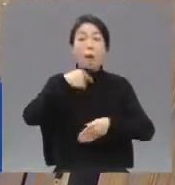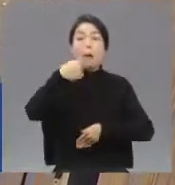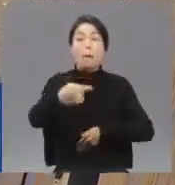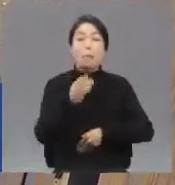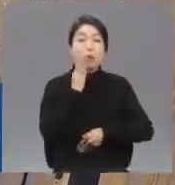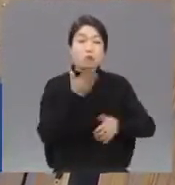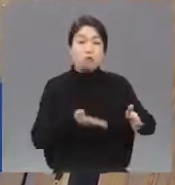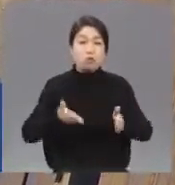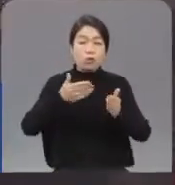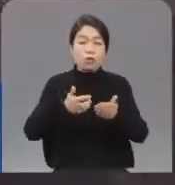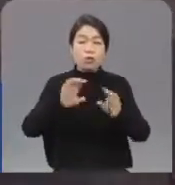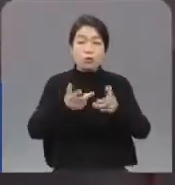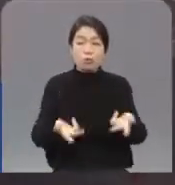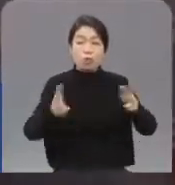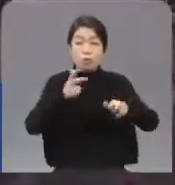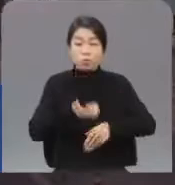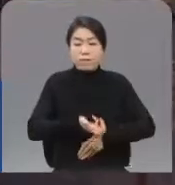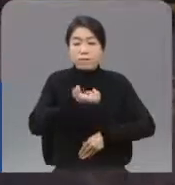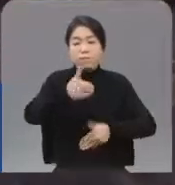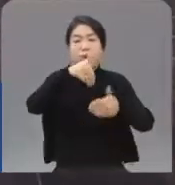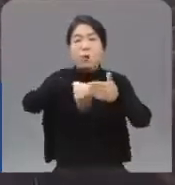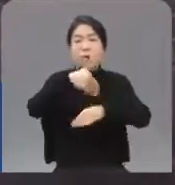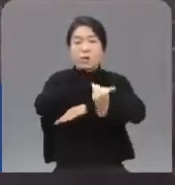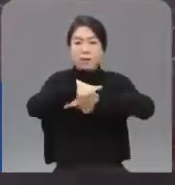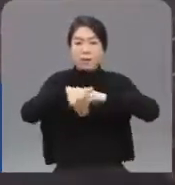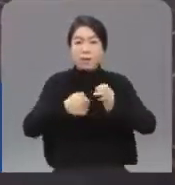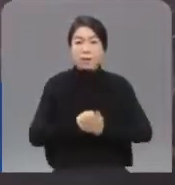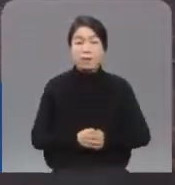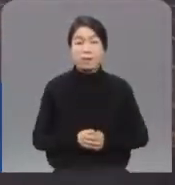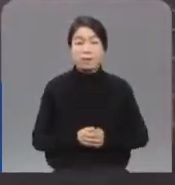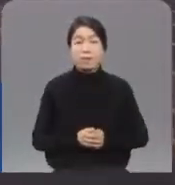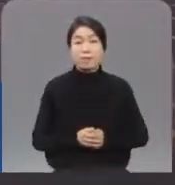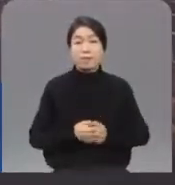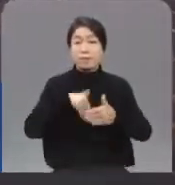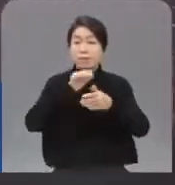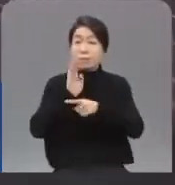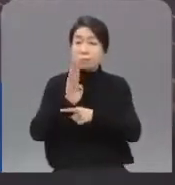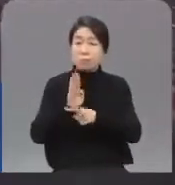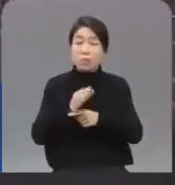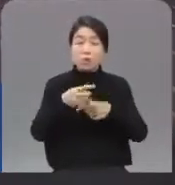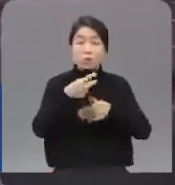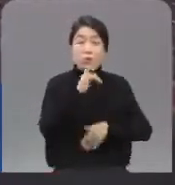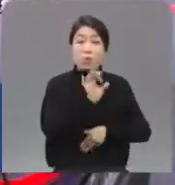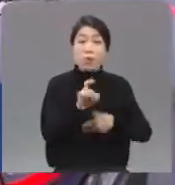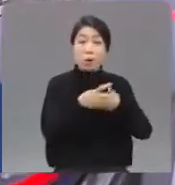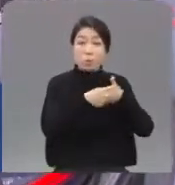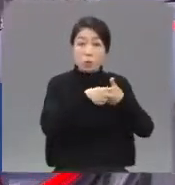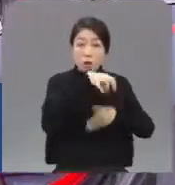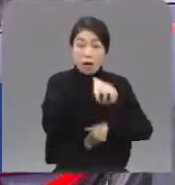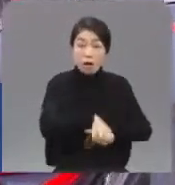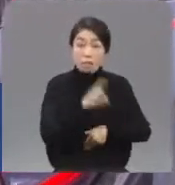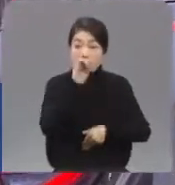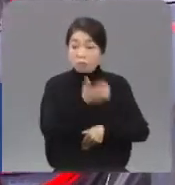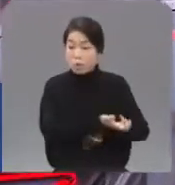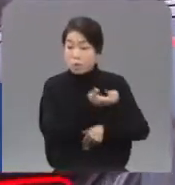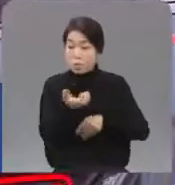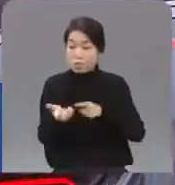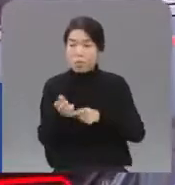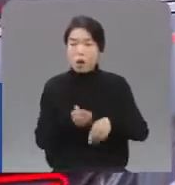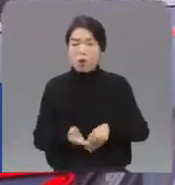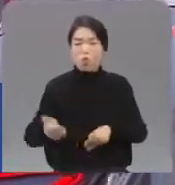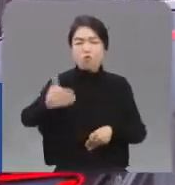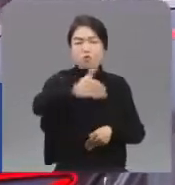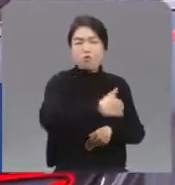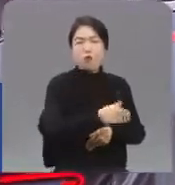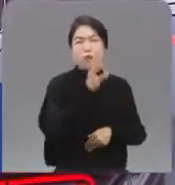품질공원으로 옮긴다고 밝혔습니다 도시철도 건설본부는 동아병원 앞 공사구간이 중앙으로 이동하면 뉴턴이